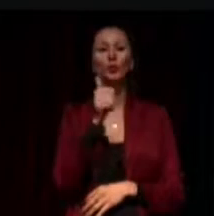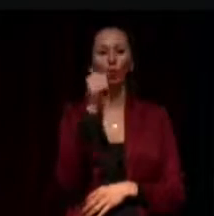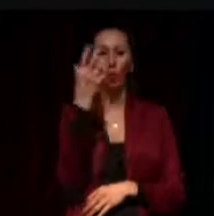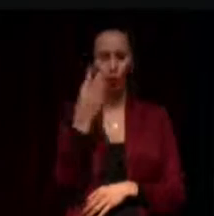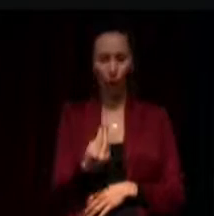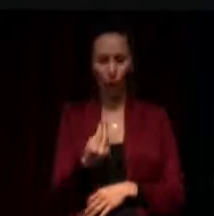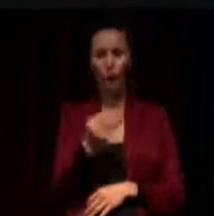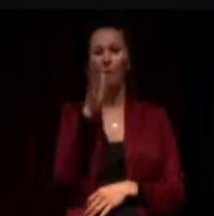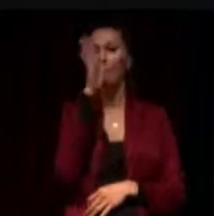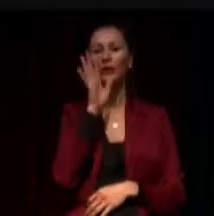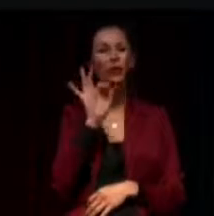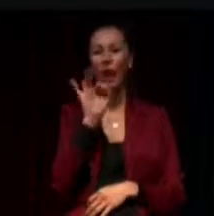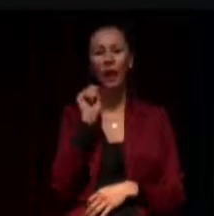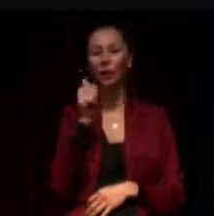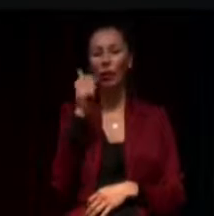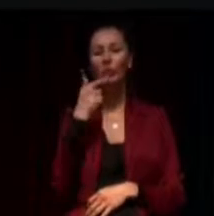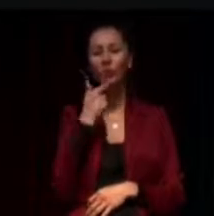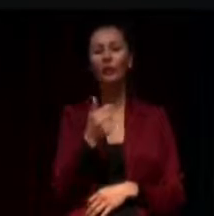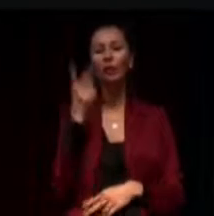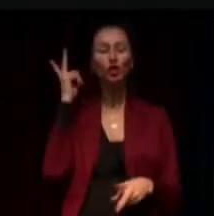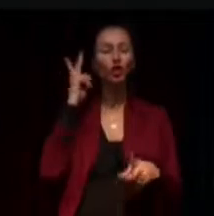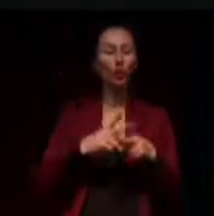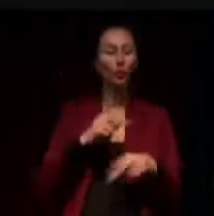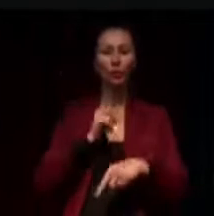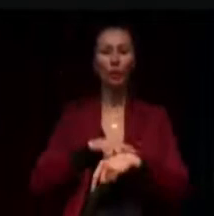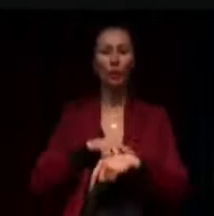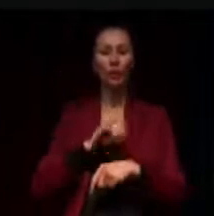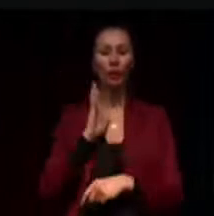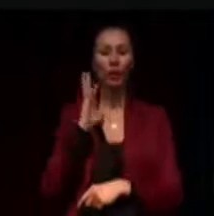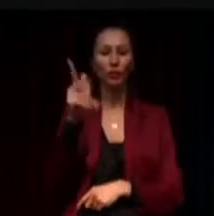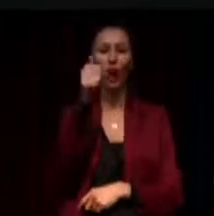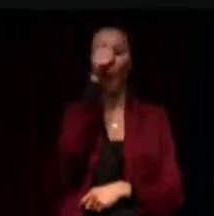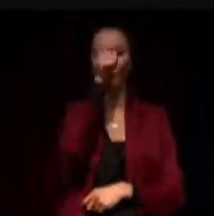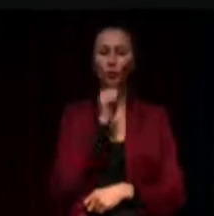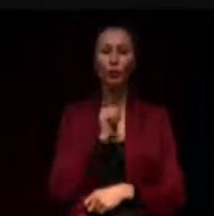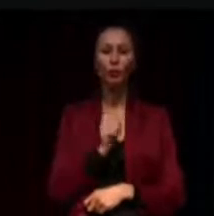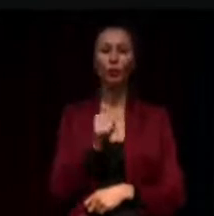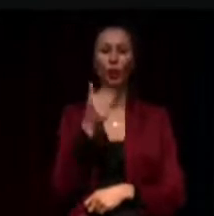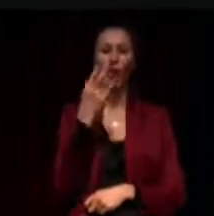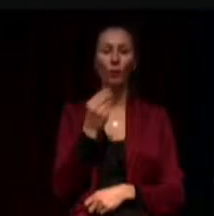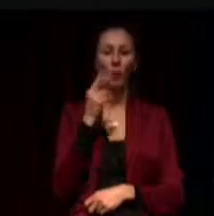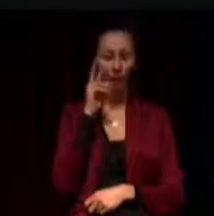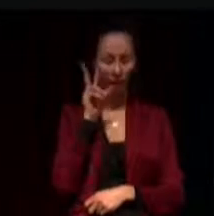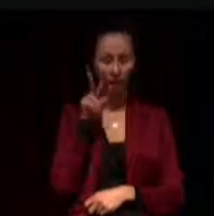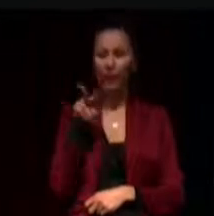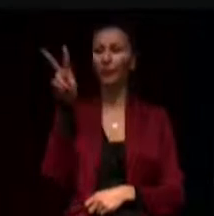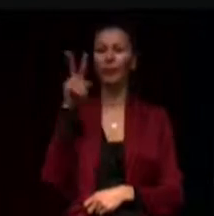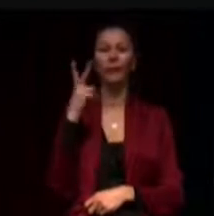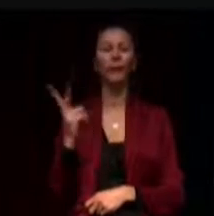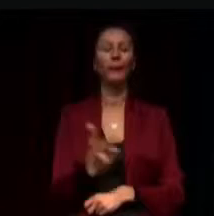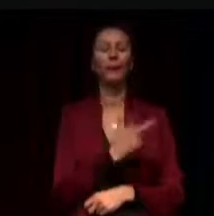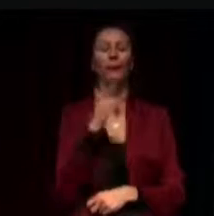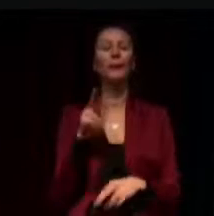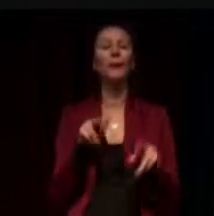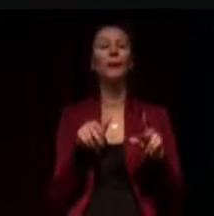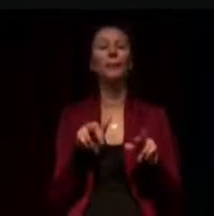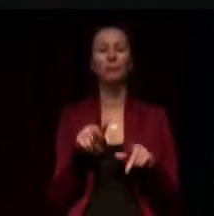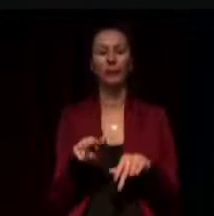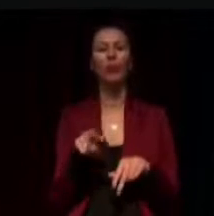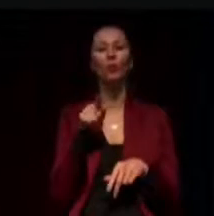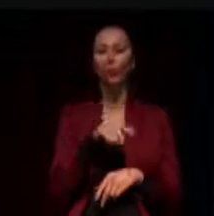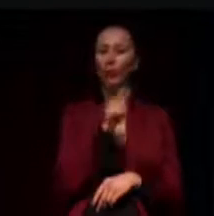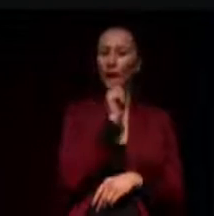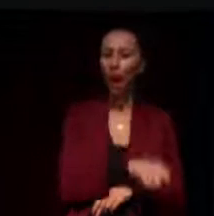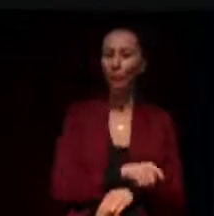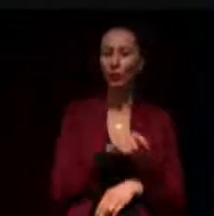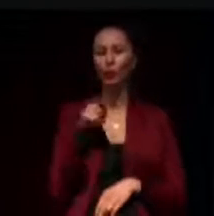denmişti. Zaman çabuk geçiyor, 600 gün. Hani gözle görülen, işte şunu yaptık